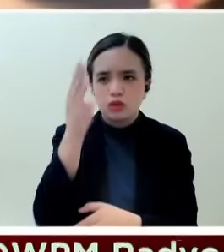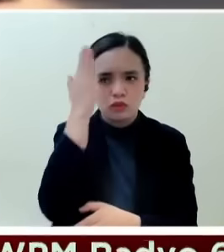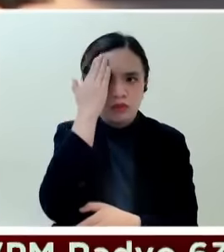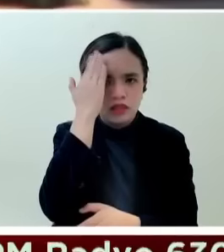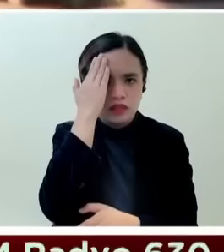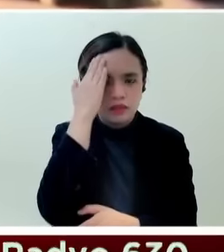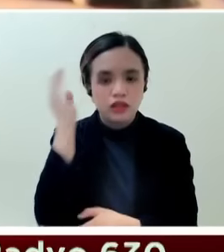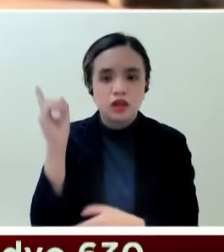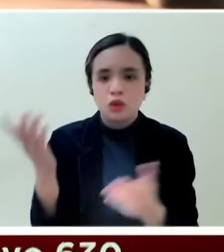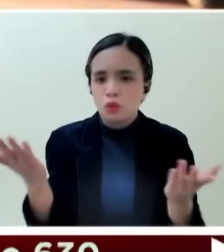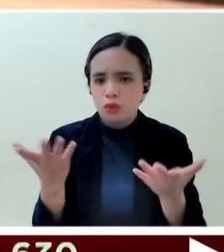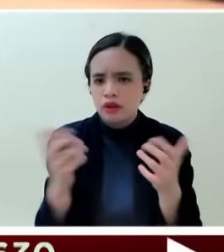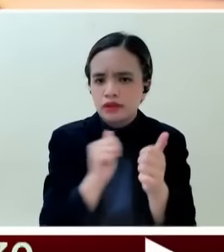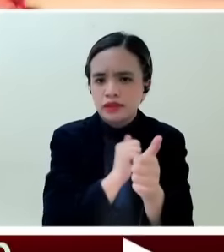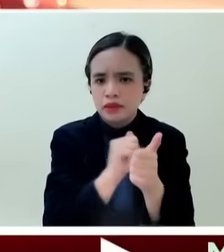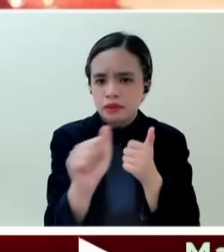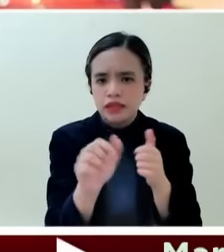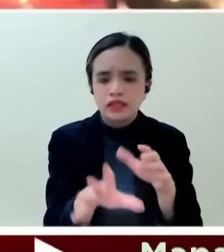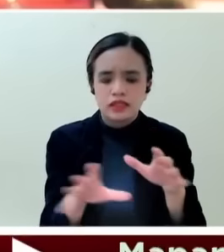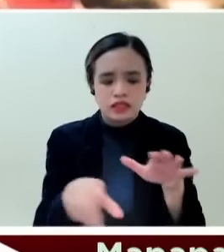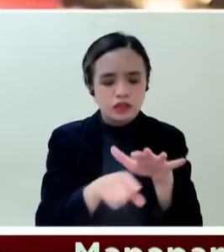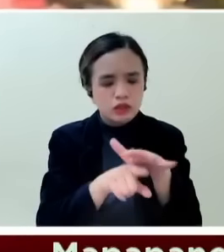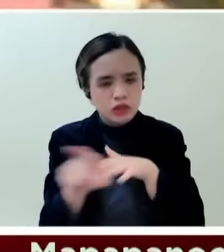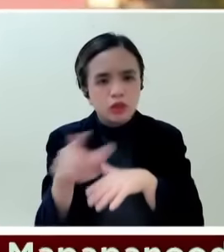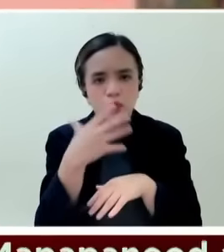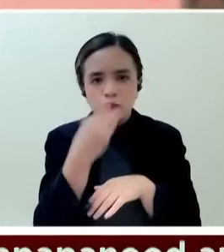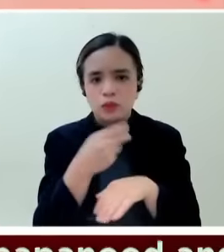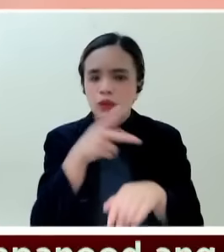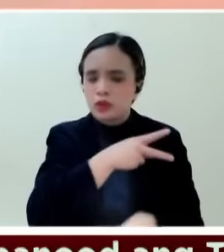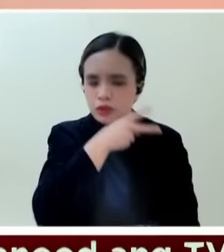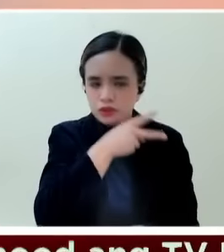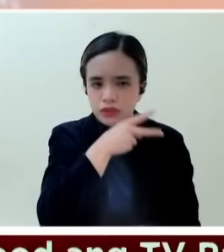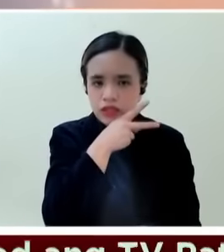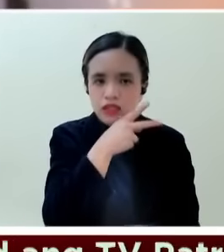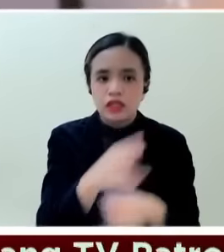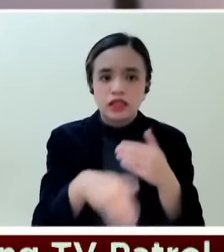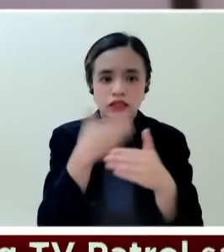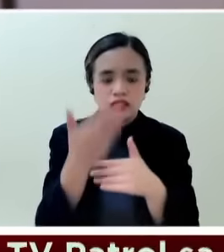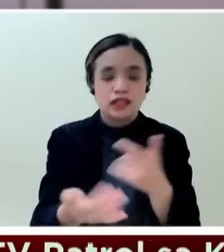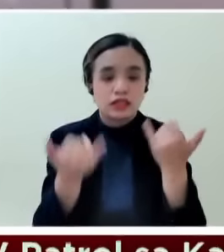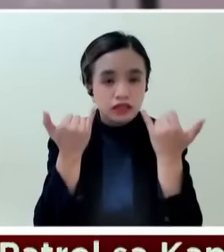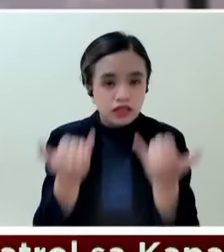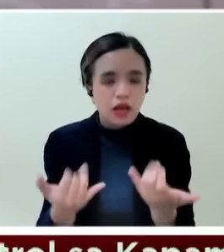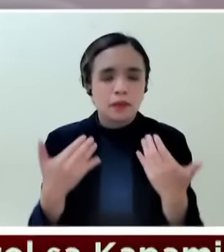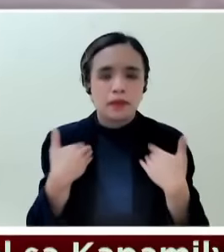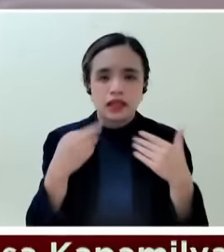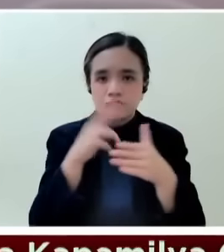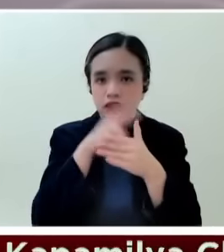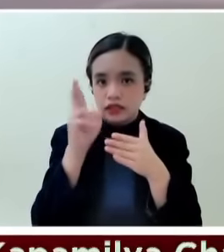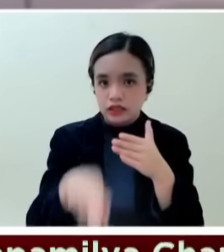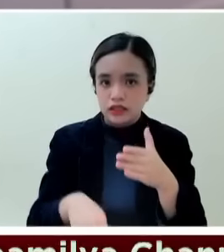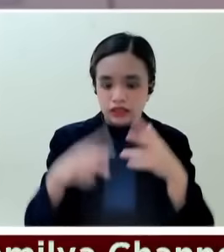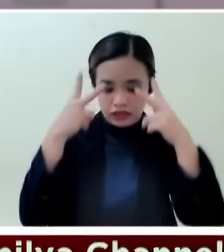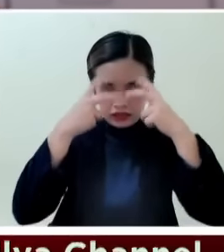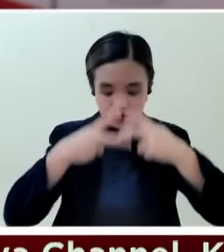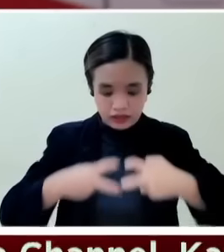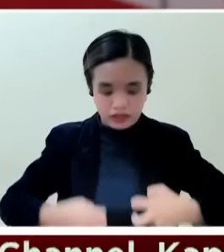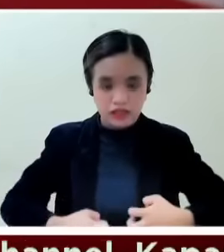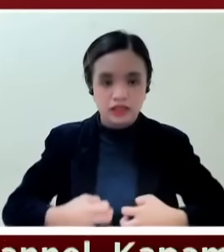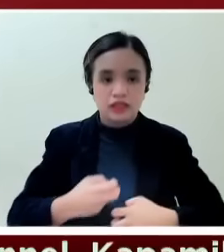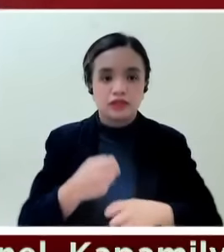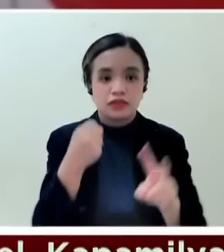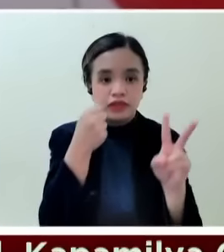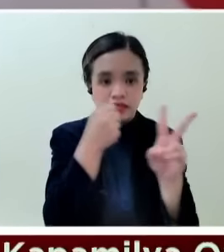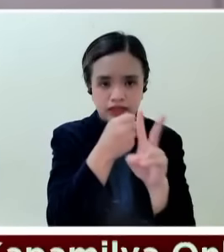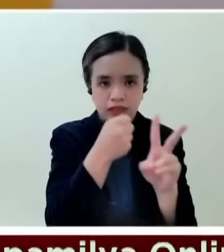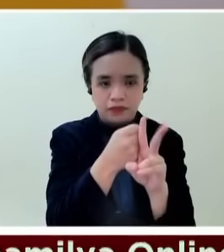posibleng dinaanan, papatakas nitong person of interest. Samantala, Zen, lumabas na rin yung resulta ng autopsy ng mga biktima at natukoy